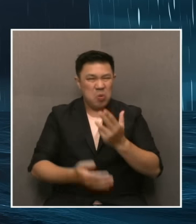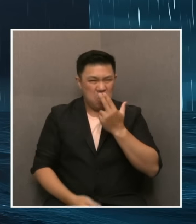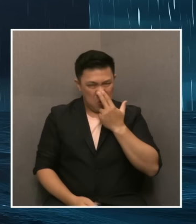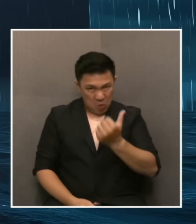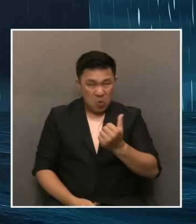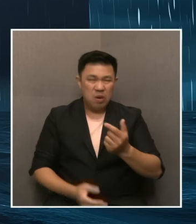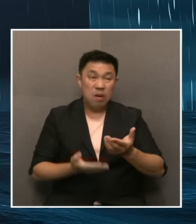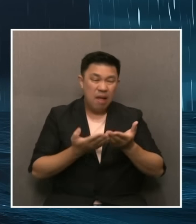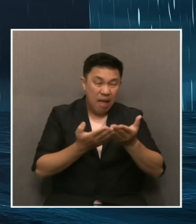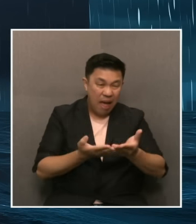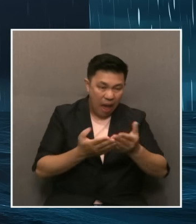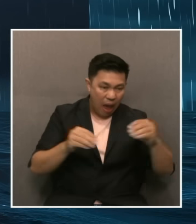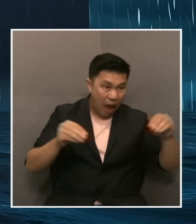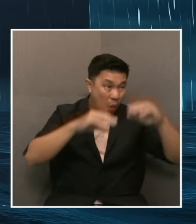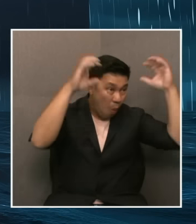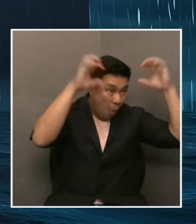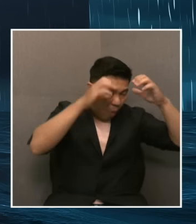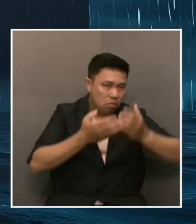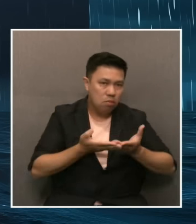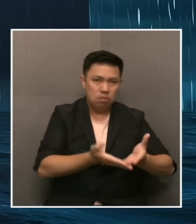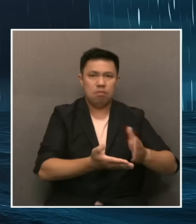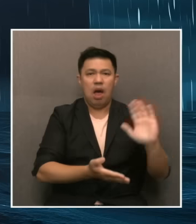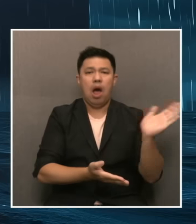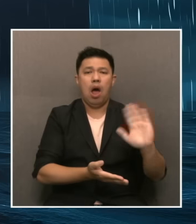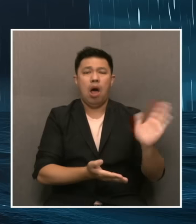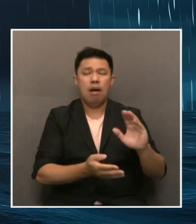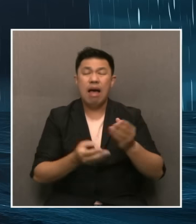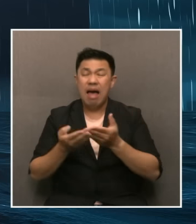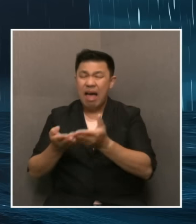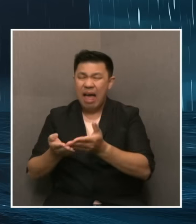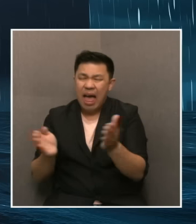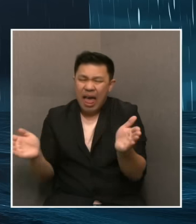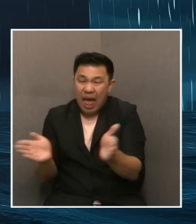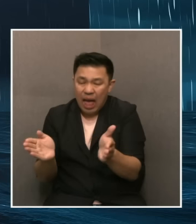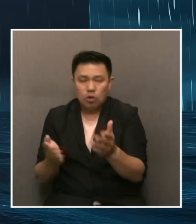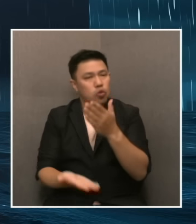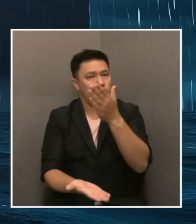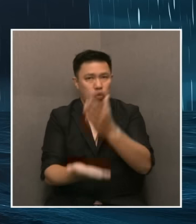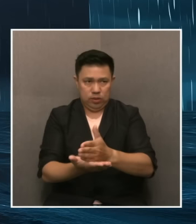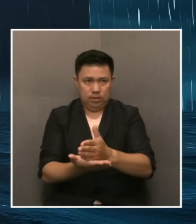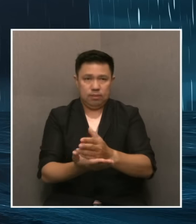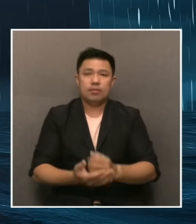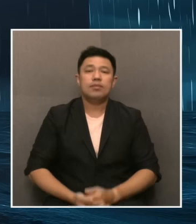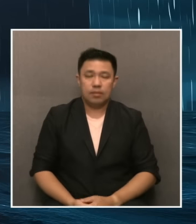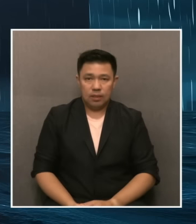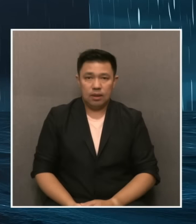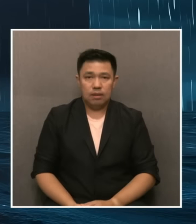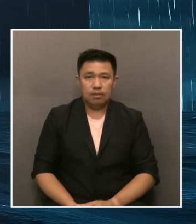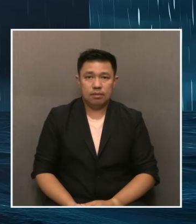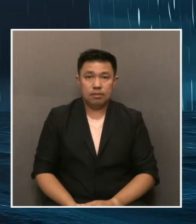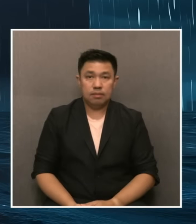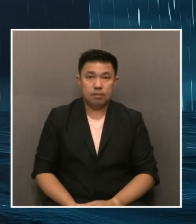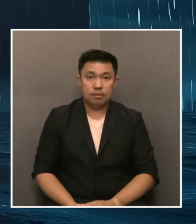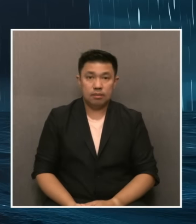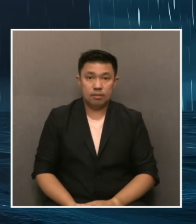เลี่ยงการเดินเรือบริเวณที่มีฝนฟาขนองสำหรบเรือเล็กควรงดออกจากฝั่งในช่วงวนดักลาวด้วยค่ะส่นบริเวณ